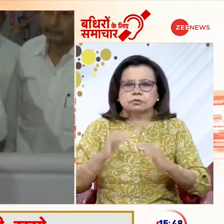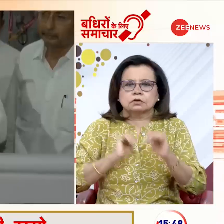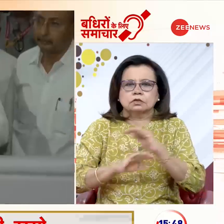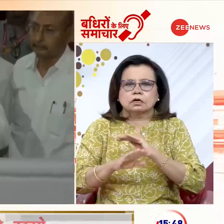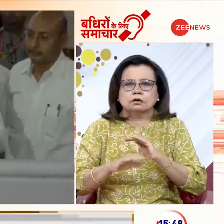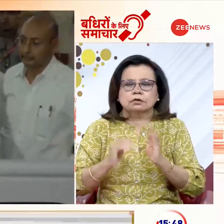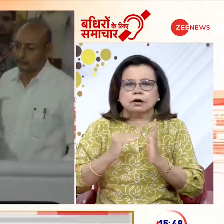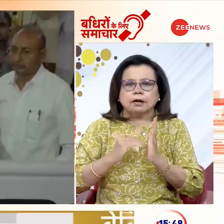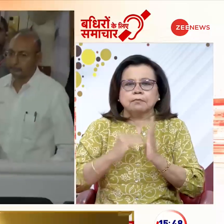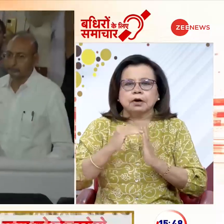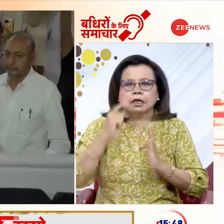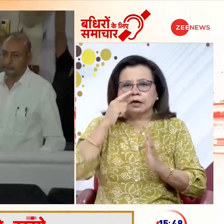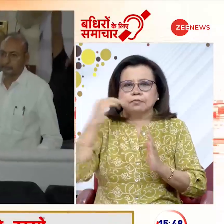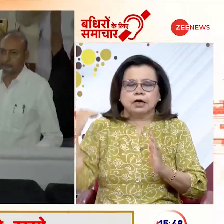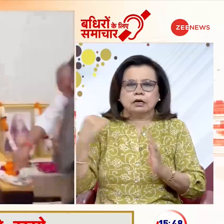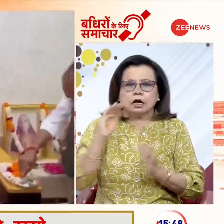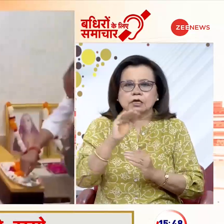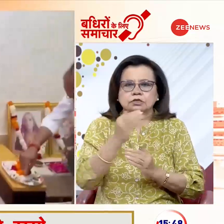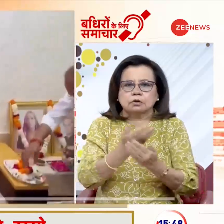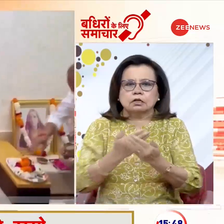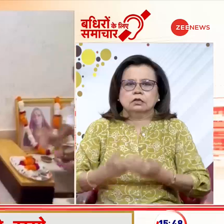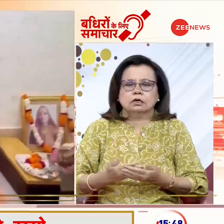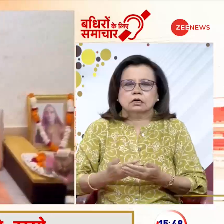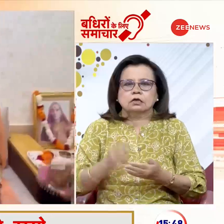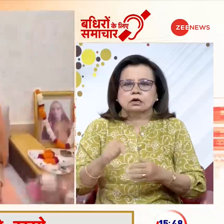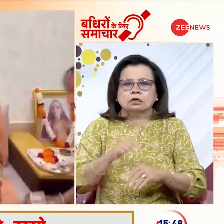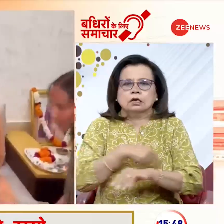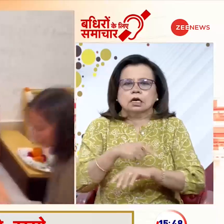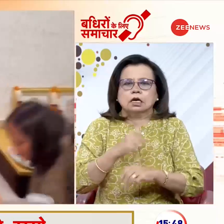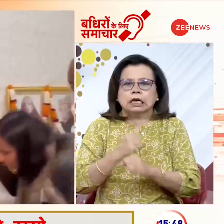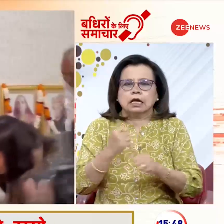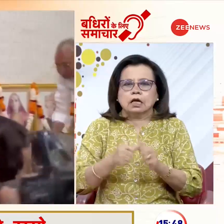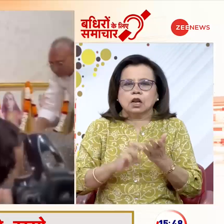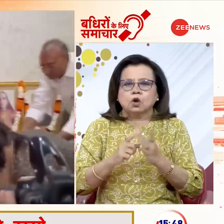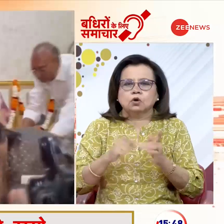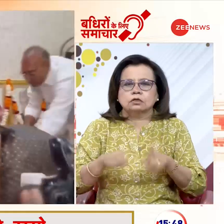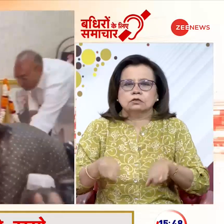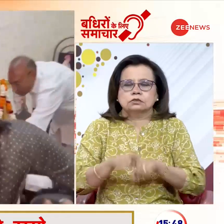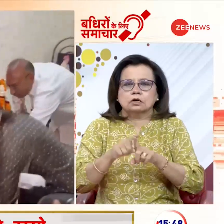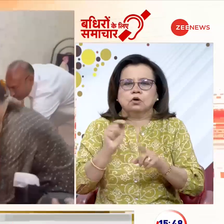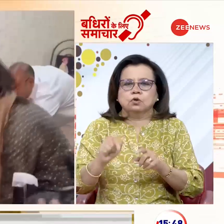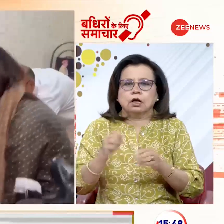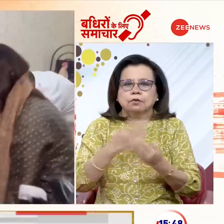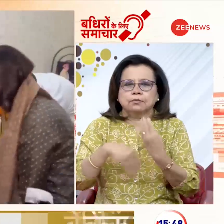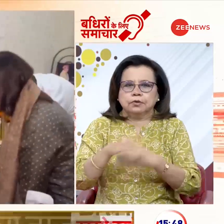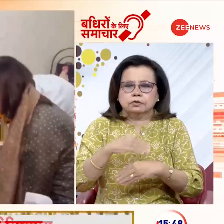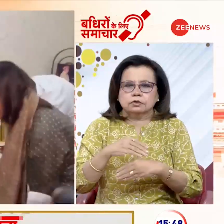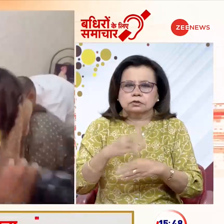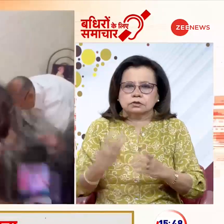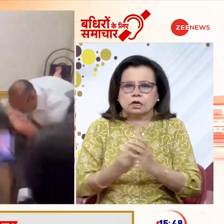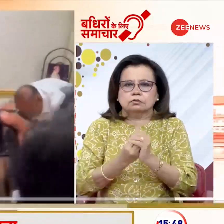पहुंचकर बड़ी बहन का आशीर्वाद लिया। इस दौरान गहलोत के साथ उनका परिवार